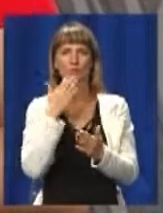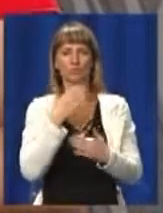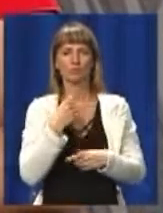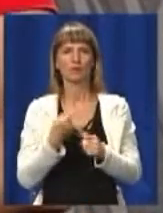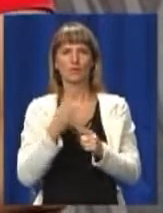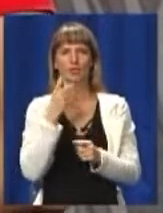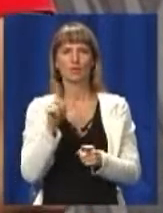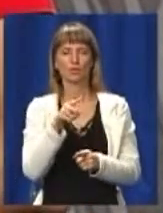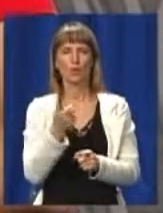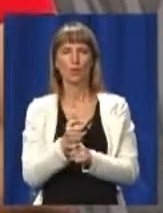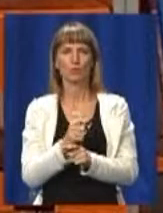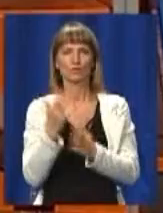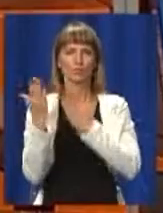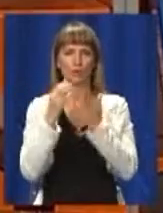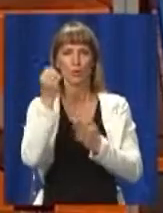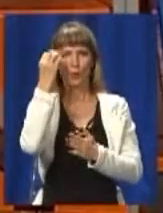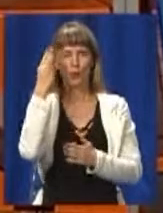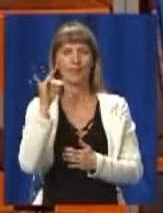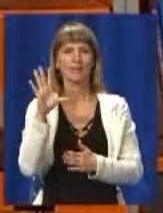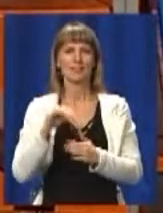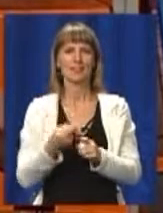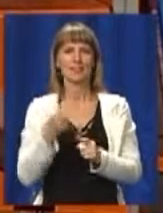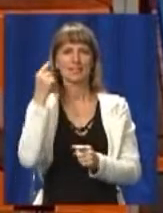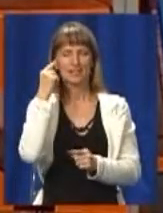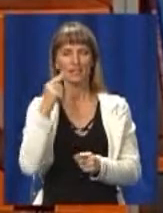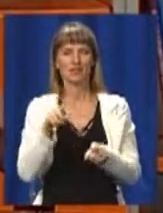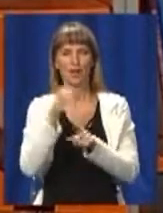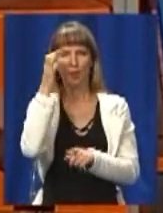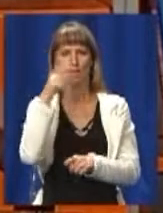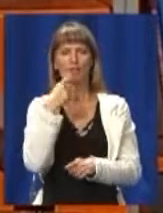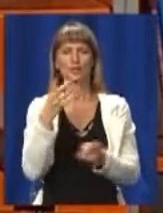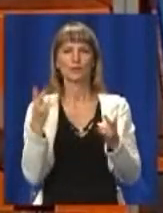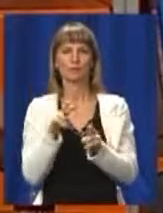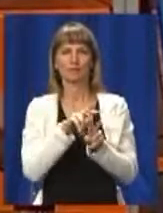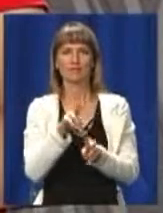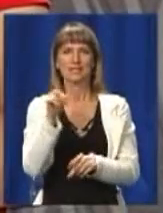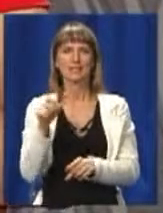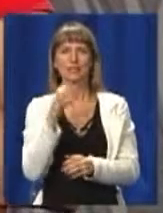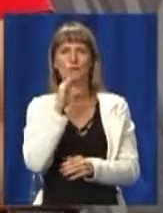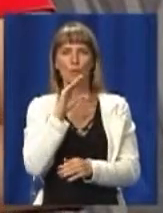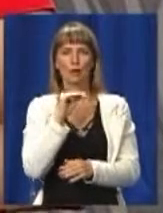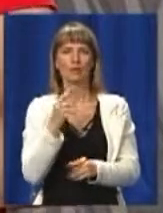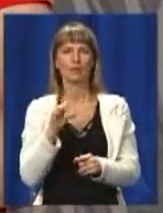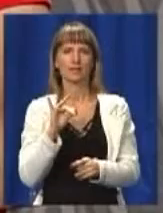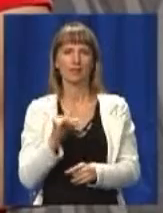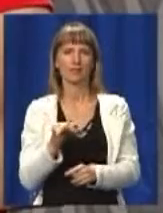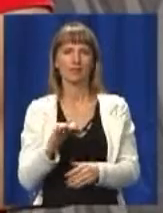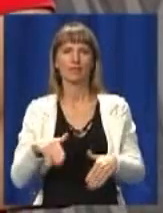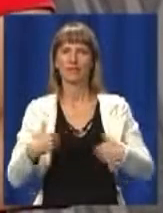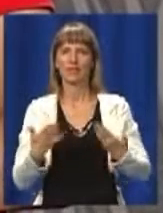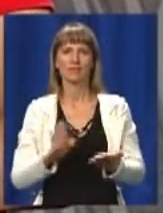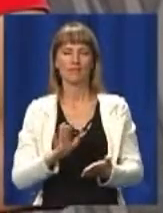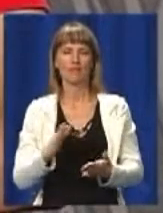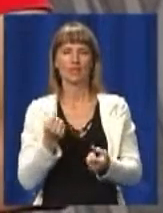бачу, що ти дуже у нас така начитана і розумна, і просто все це знаєш, як науковці кажуть, потрібно доглядати за собачками, і, в принципі, не радять